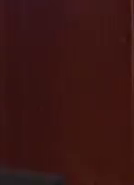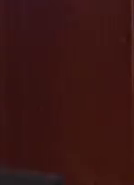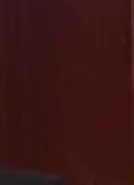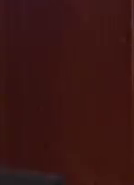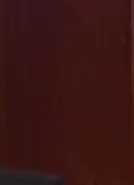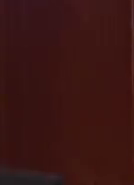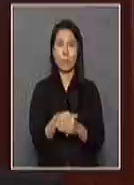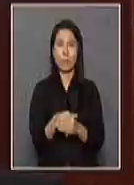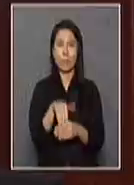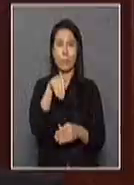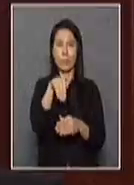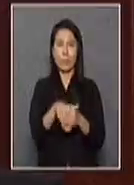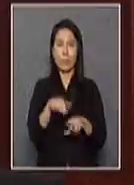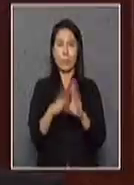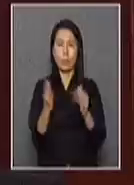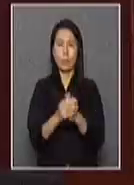開始表決，